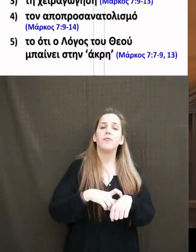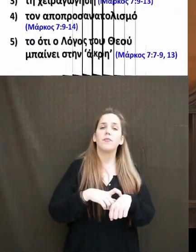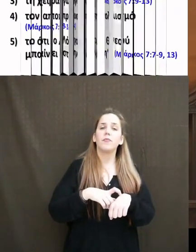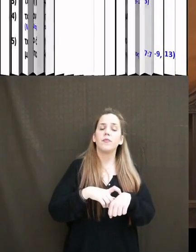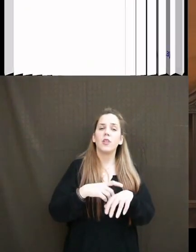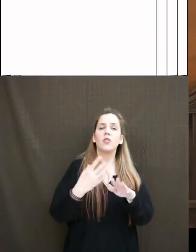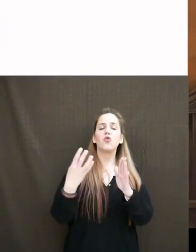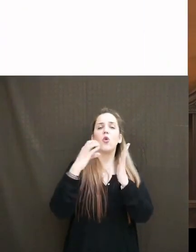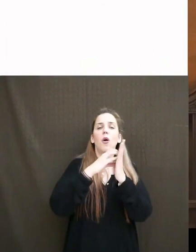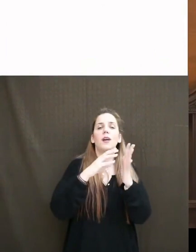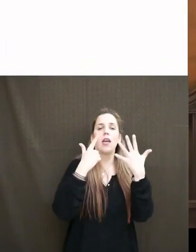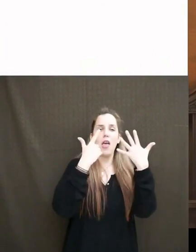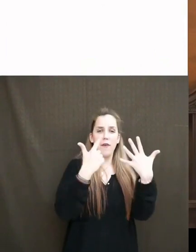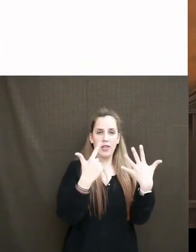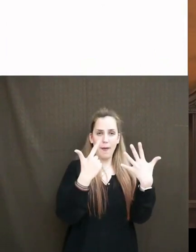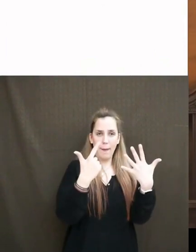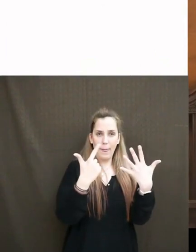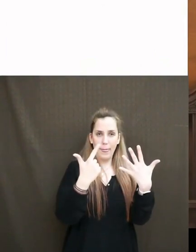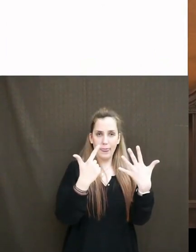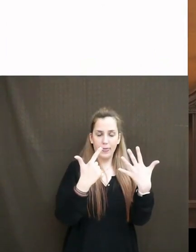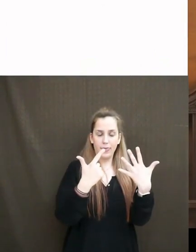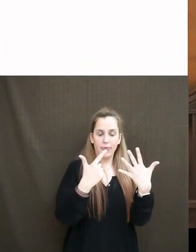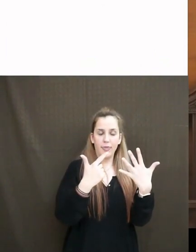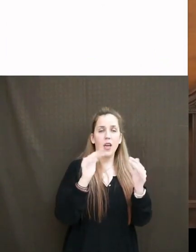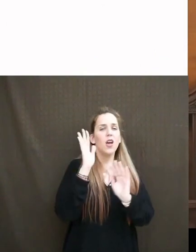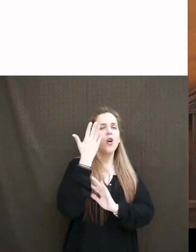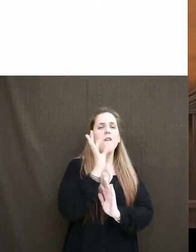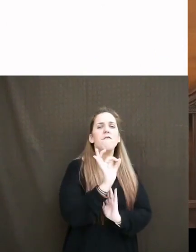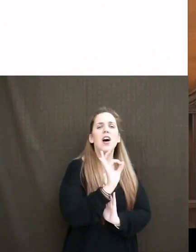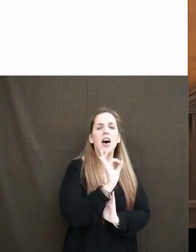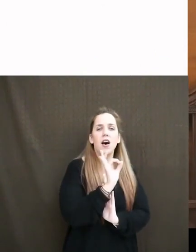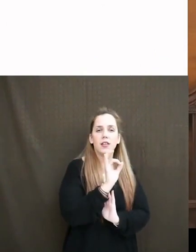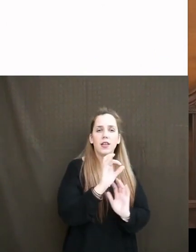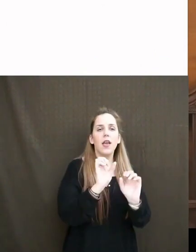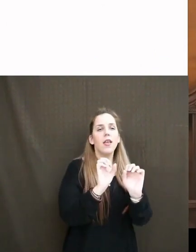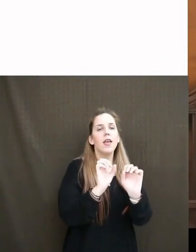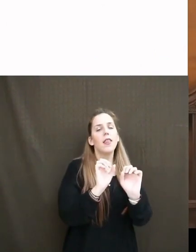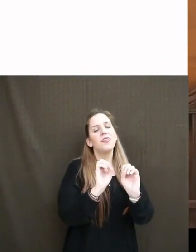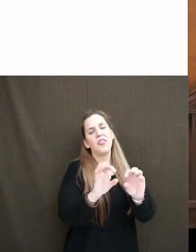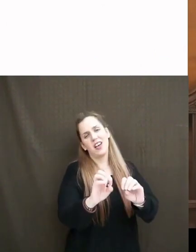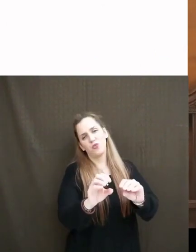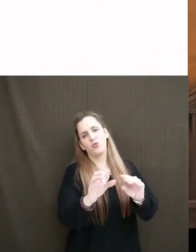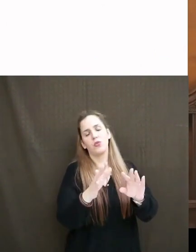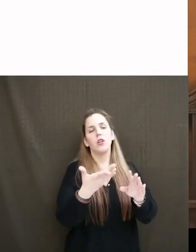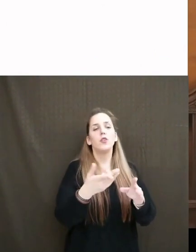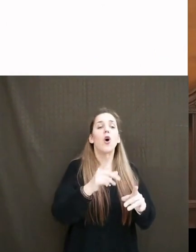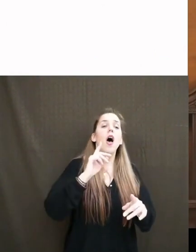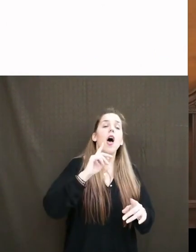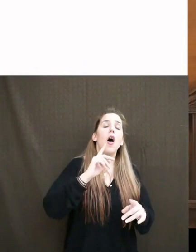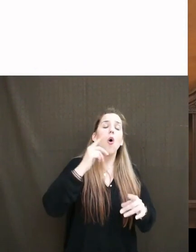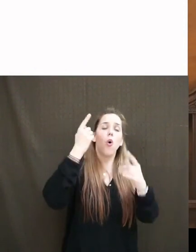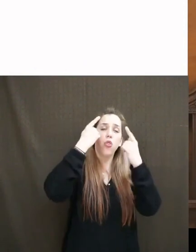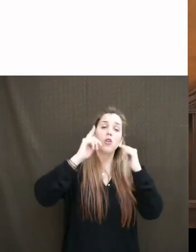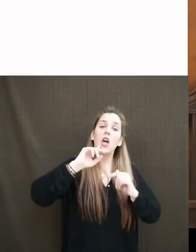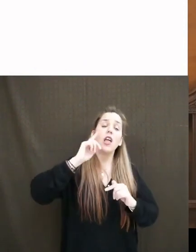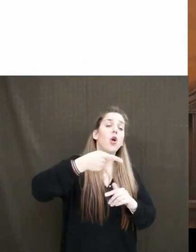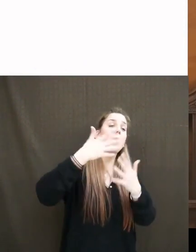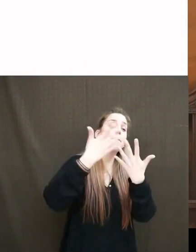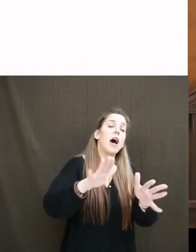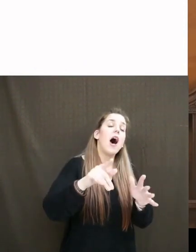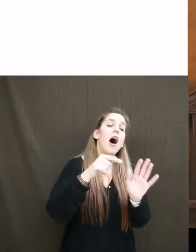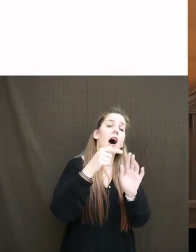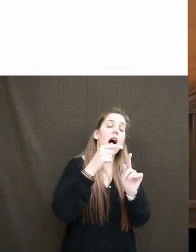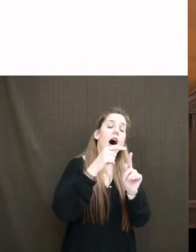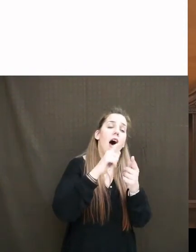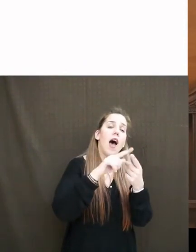7. «Διδάσκουν εντολές που επινόησαν άνθρωποι», λέει ο Χριστός. Επειδή κάποιοι με την πνευματική εξουσία